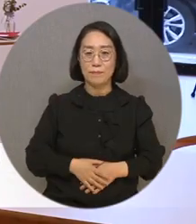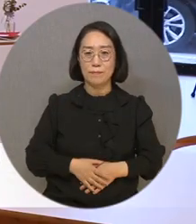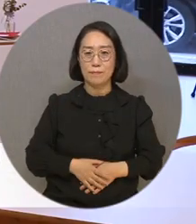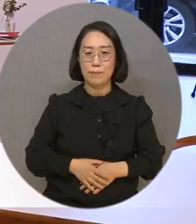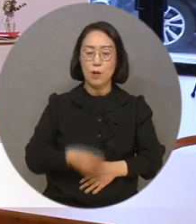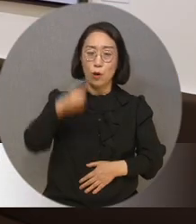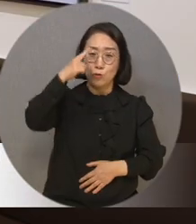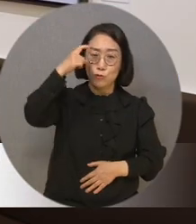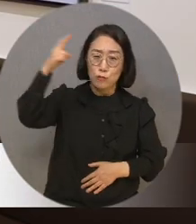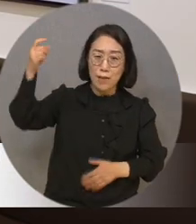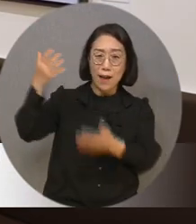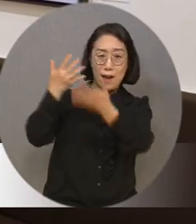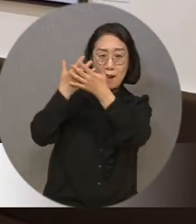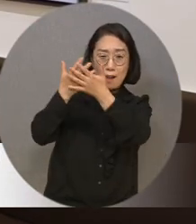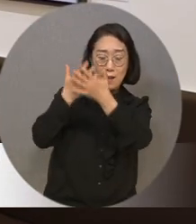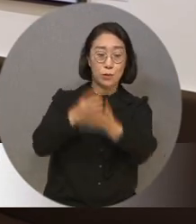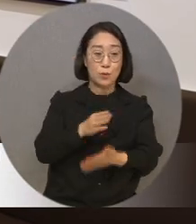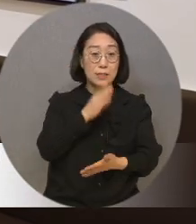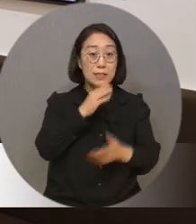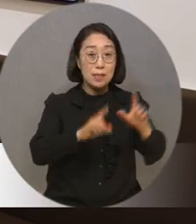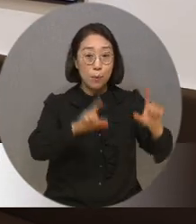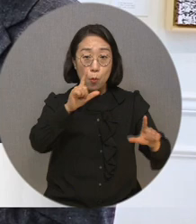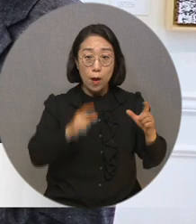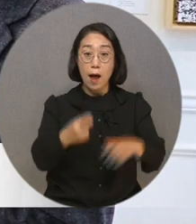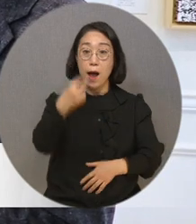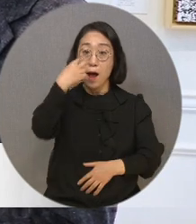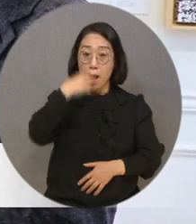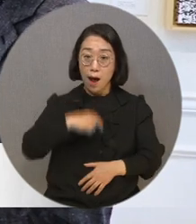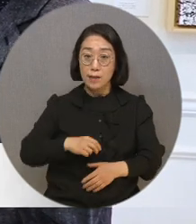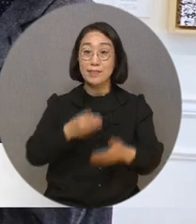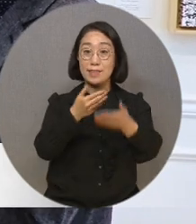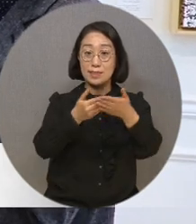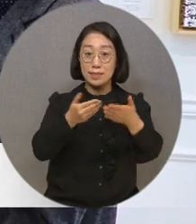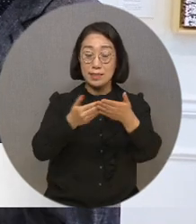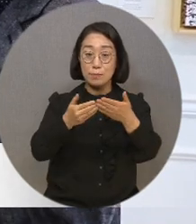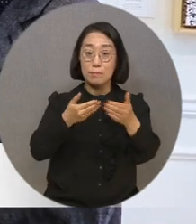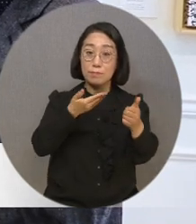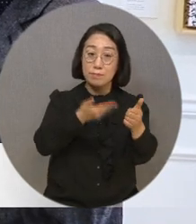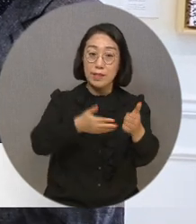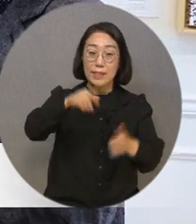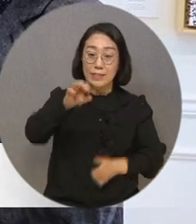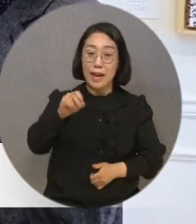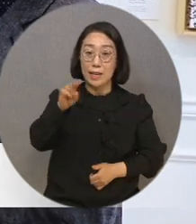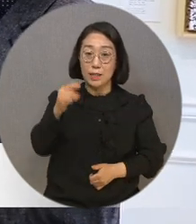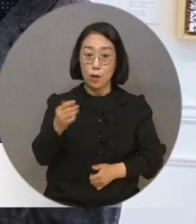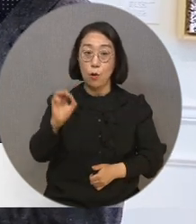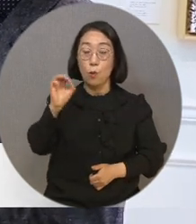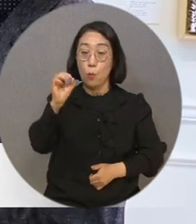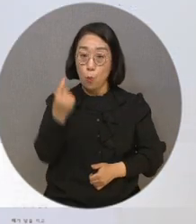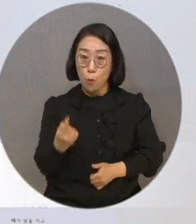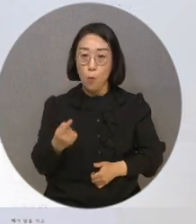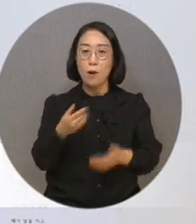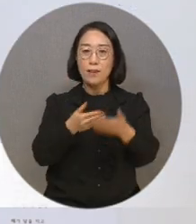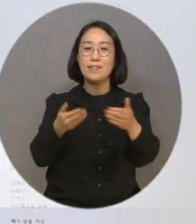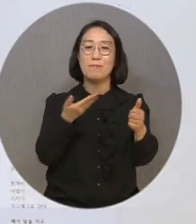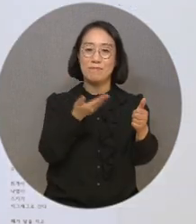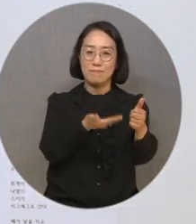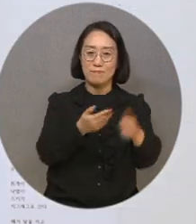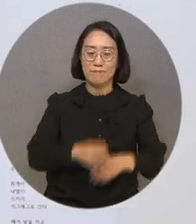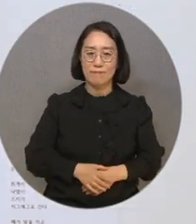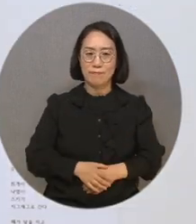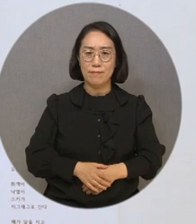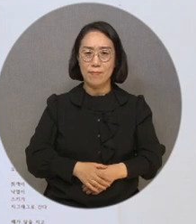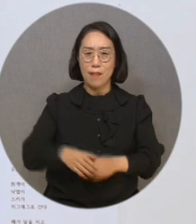추상 작품이면서 구상의 느낌이 나는 작품들로 서영아가 장연호 작가의 작품입니다. 화폭